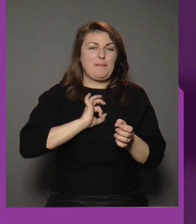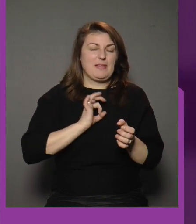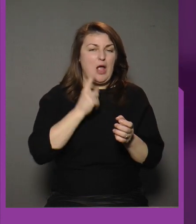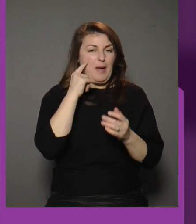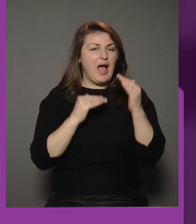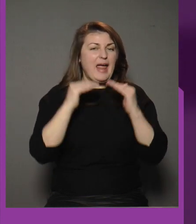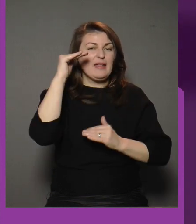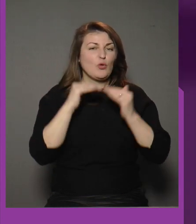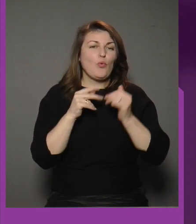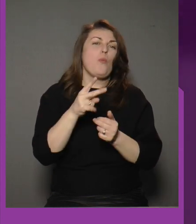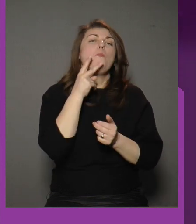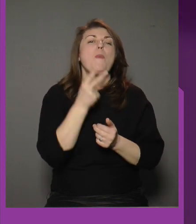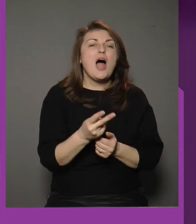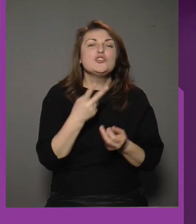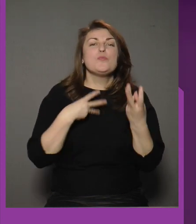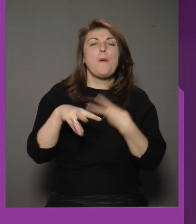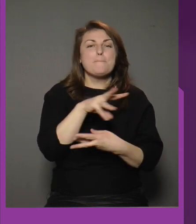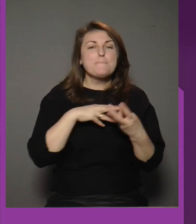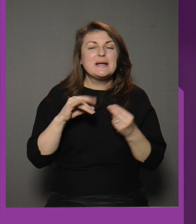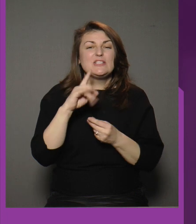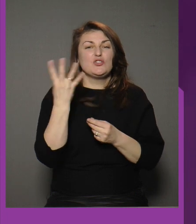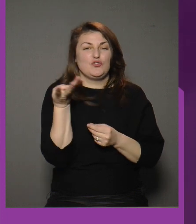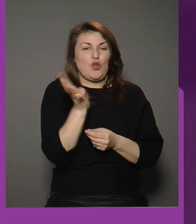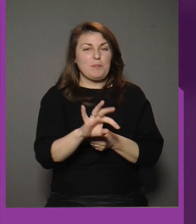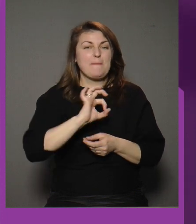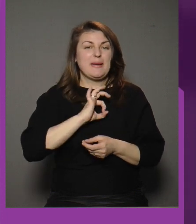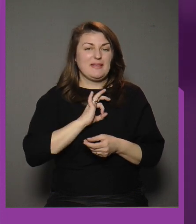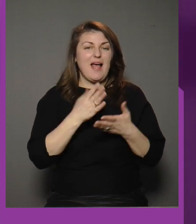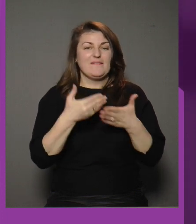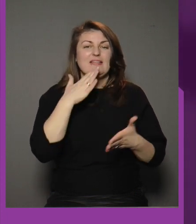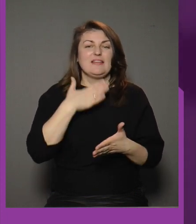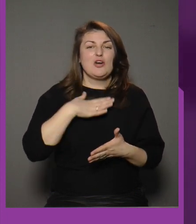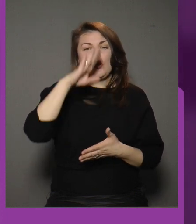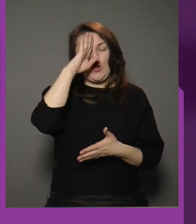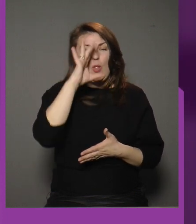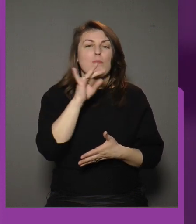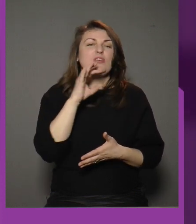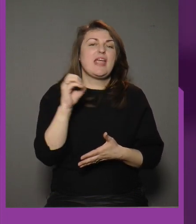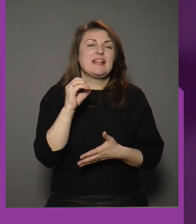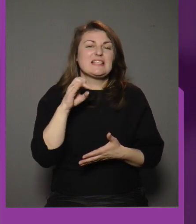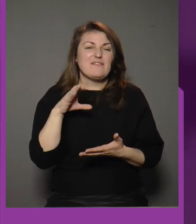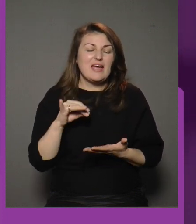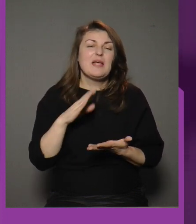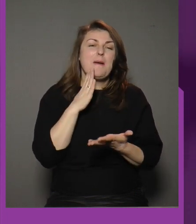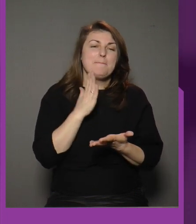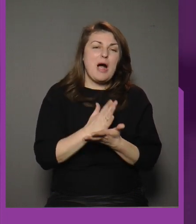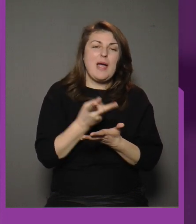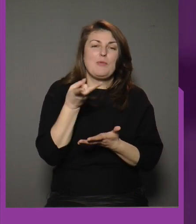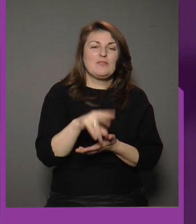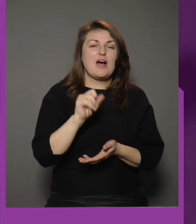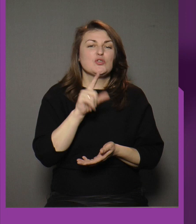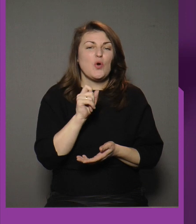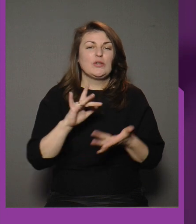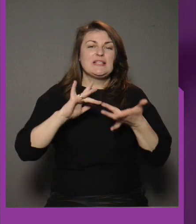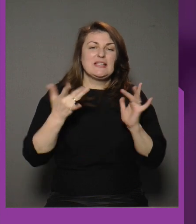рейтингу. Ось бачимо, ми з 4 медалями, власне, від наших хлопців та Єлізавети маємо 2 золота,